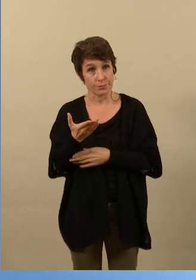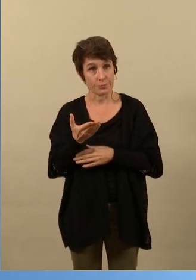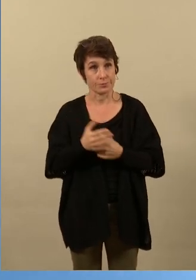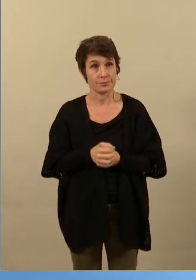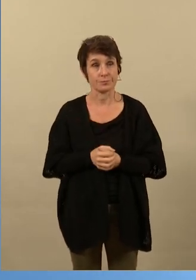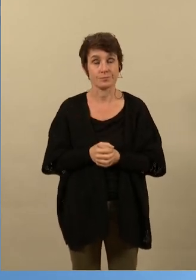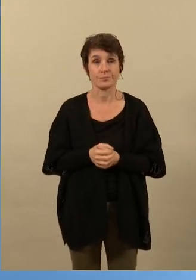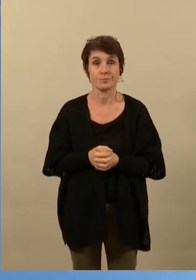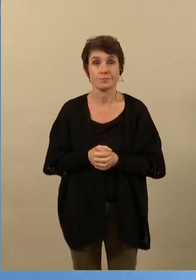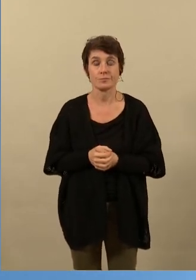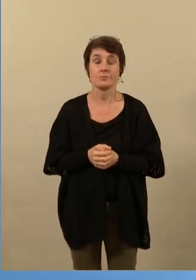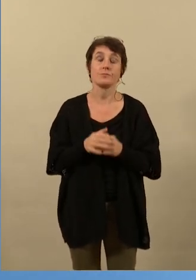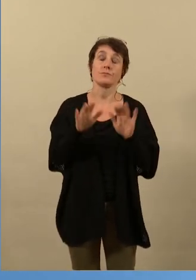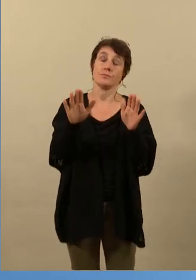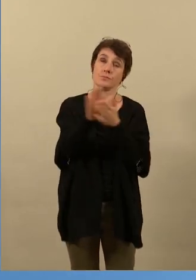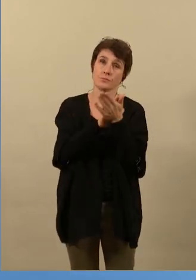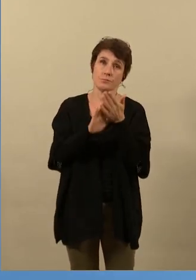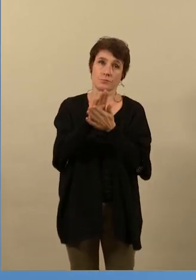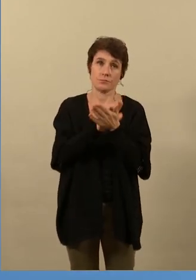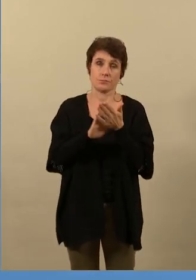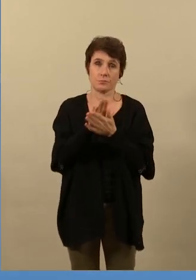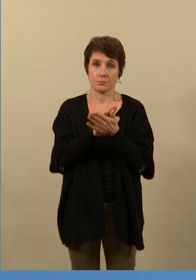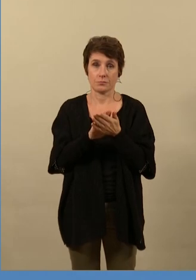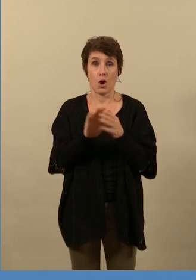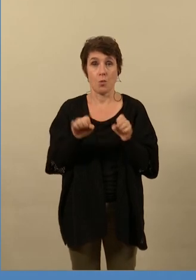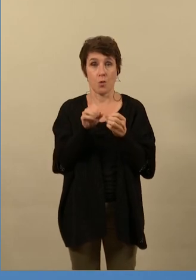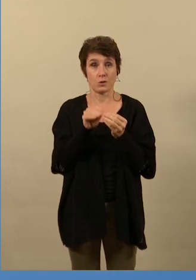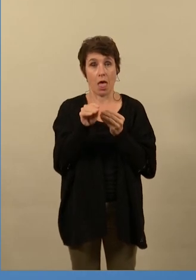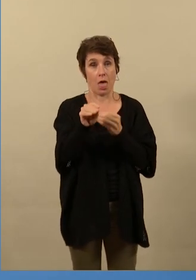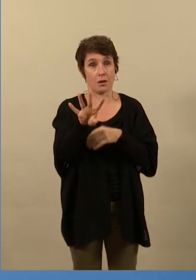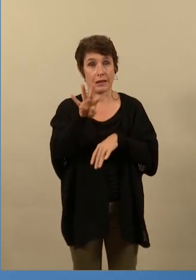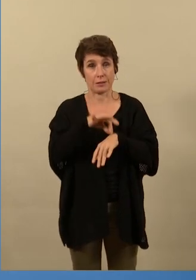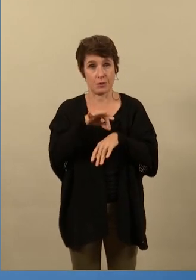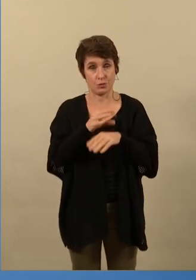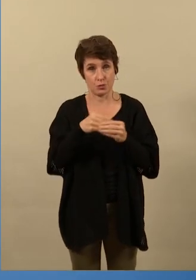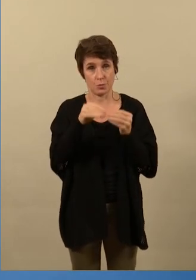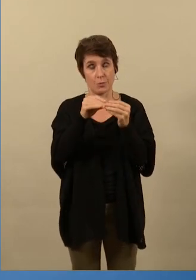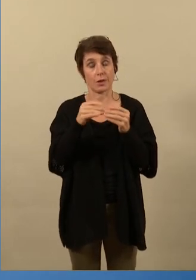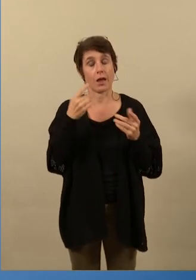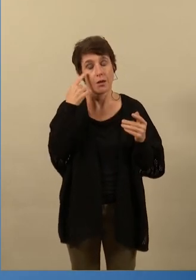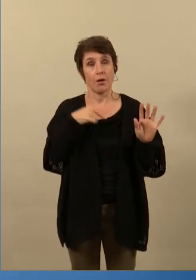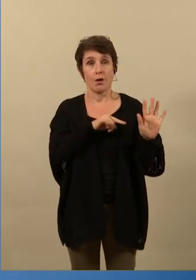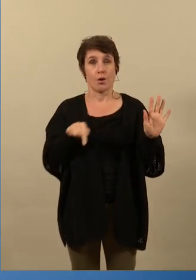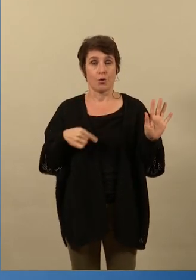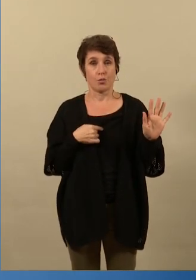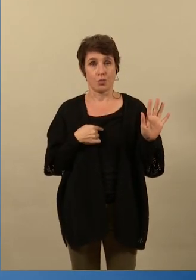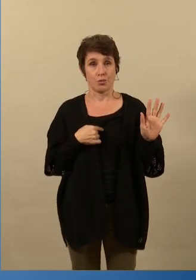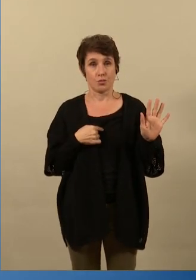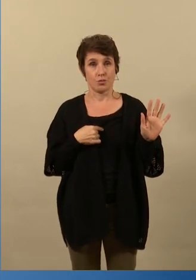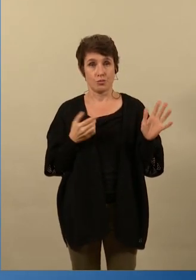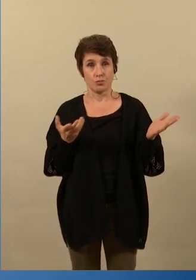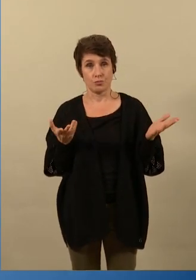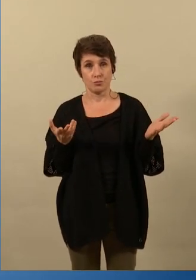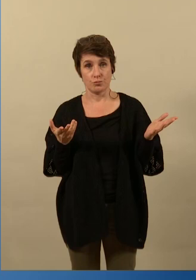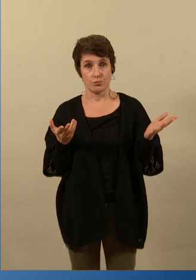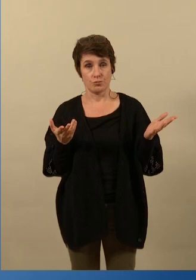parole d'abord je suis désolé pour les 4 minutes de plus simplement pour notre part effectivement nous mettre